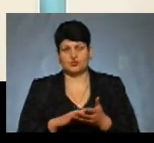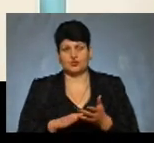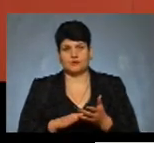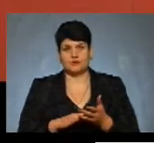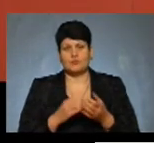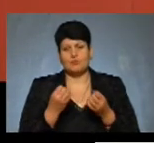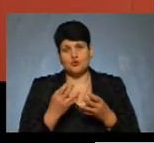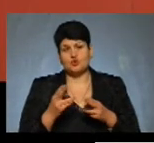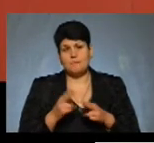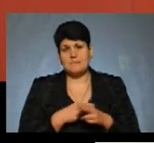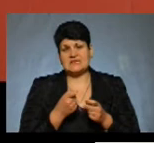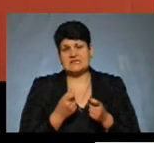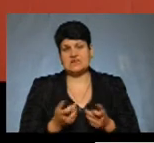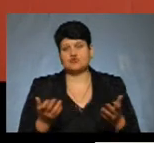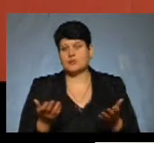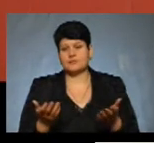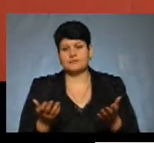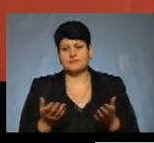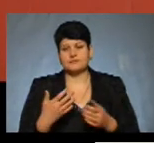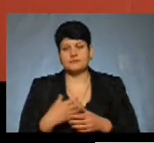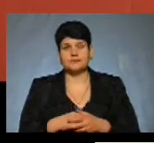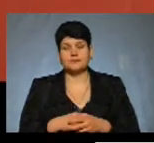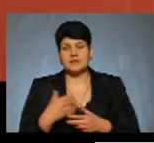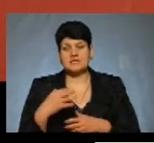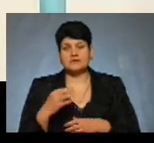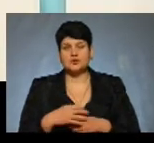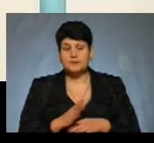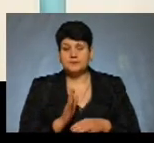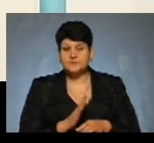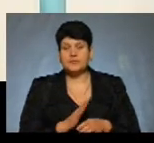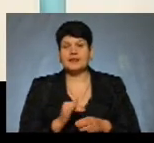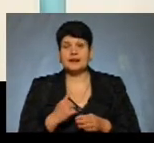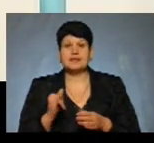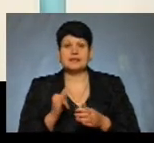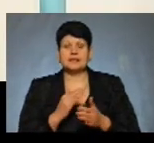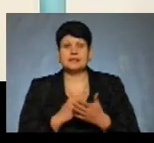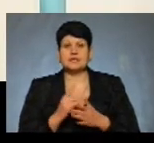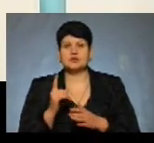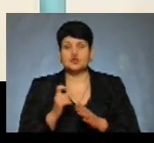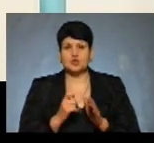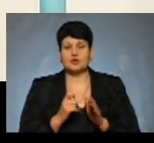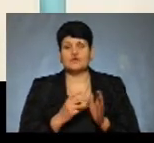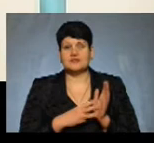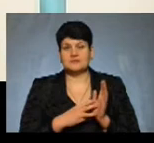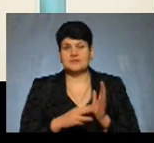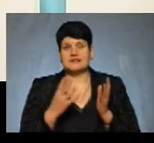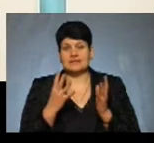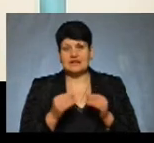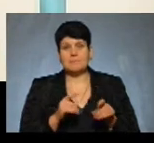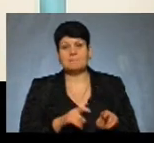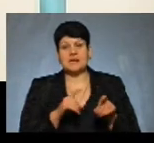знижки? Вже без знижки, так. 50-відсоткової? Так. І існує 186 днів перехідний